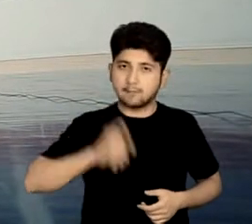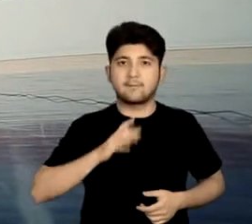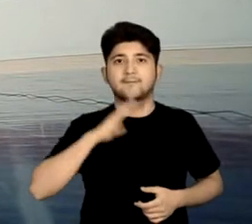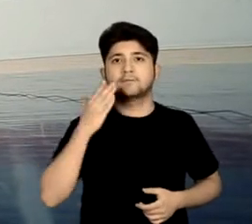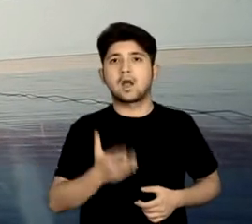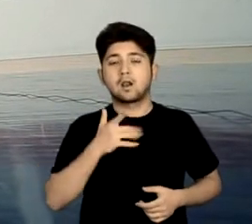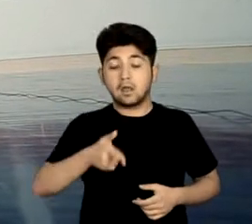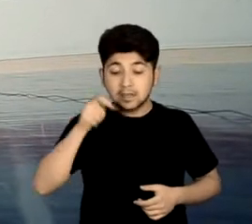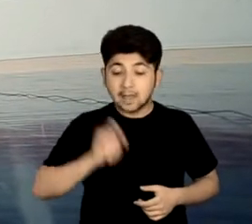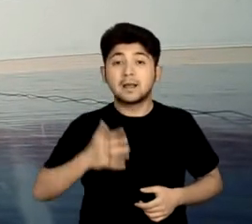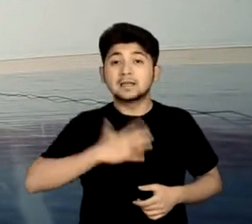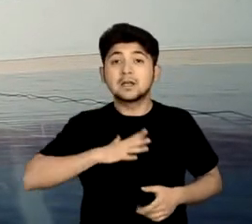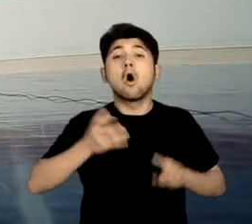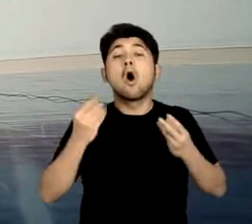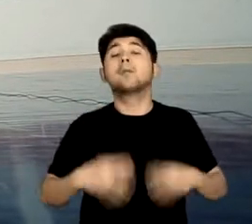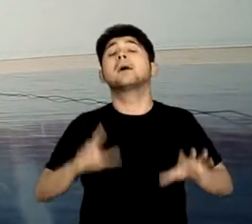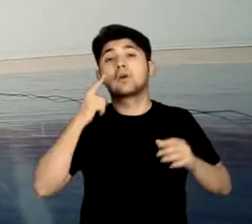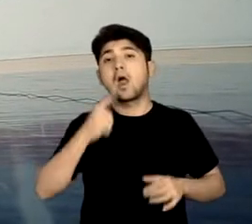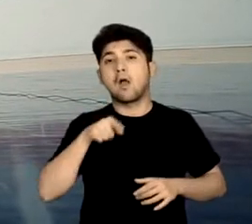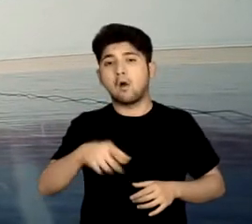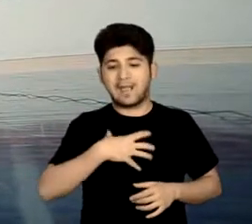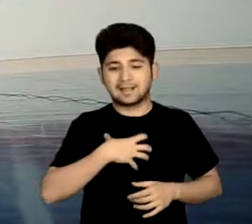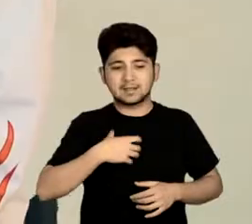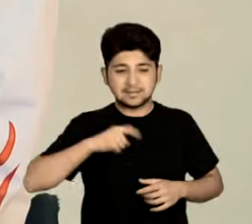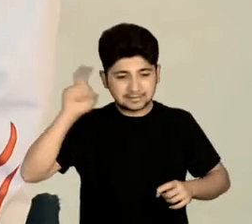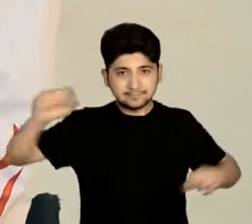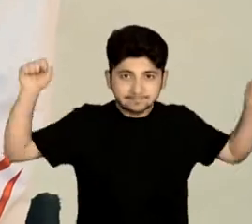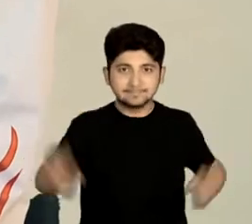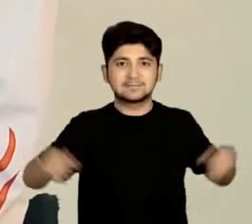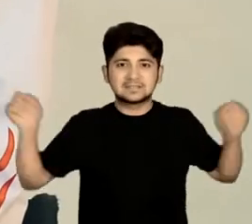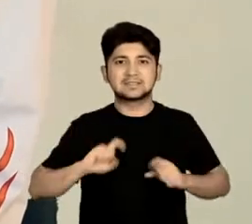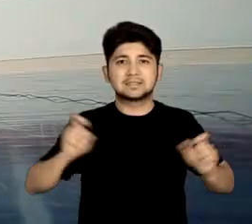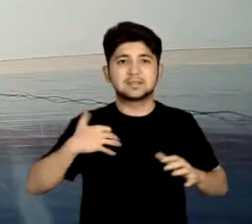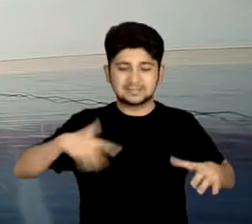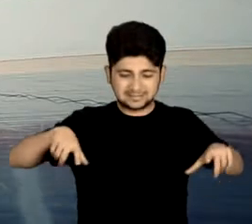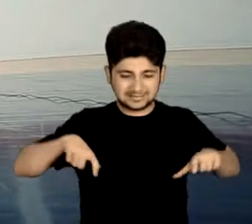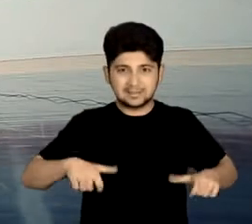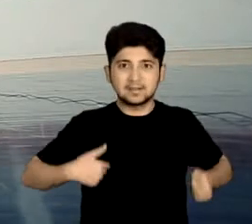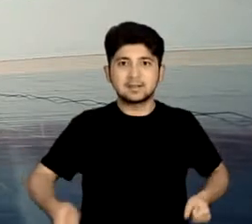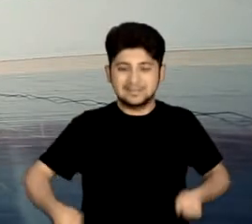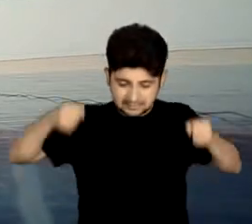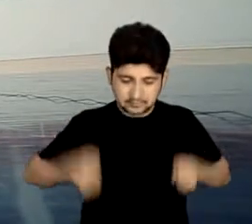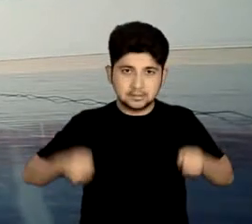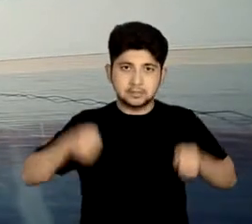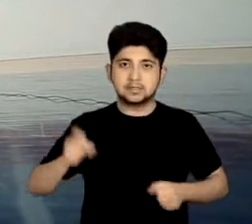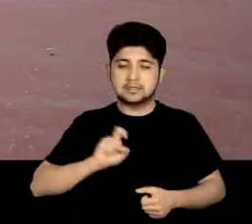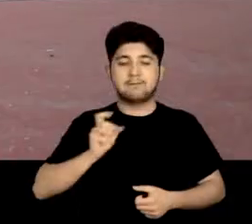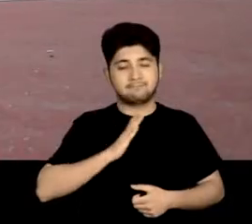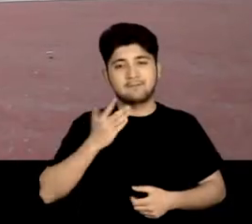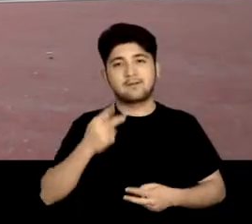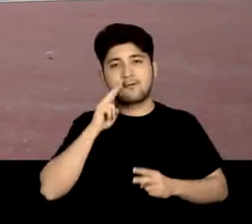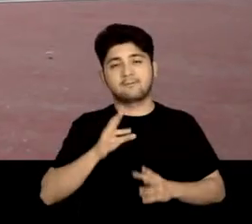şekilde yapar. Eğer yapmak istediği olmadıysa o an kendini dövmeye başlayabilir. Veya o sandalyeyi sahaya vurmaya başlayabilir.